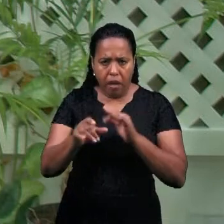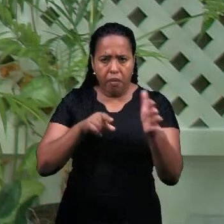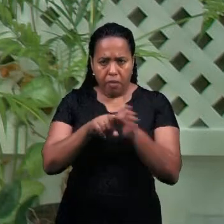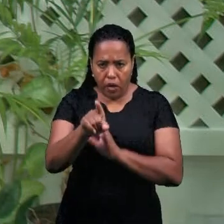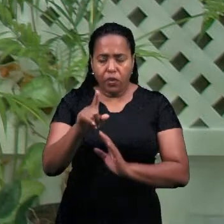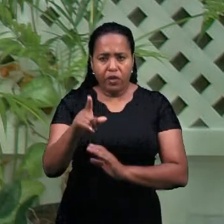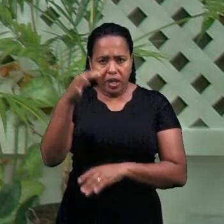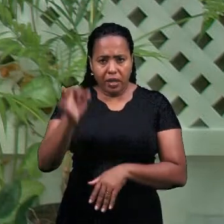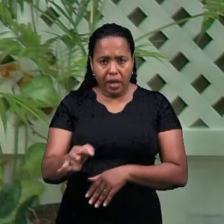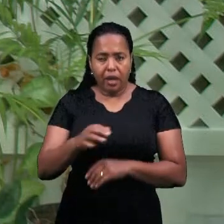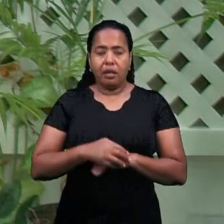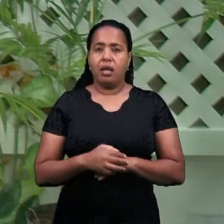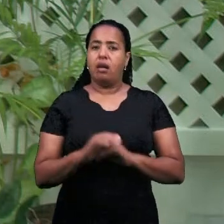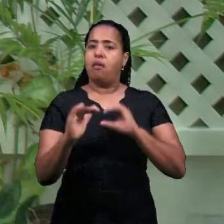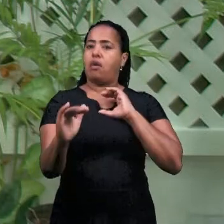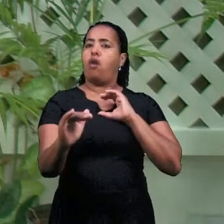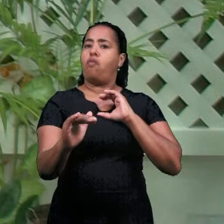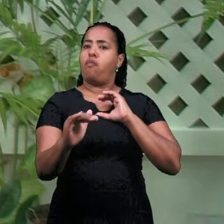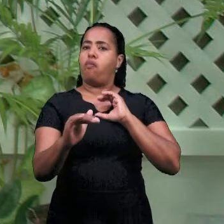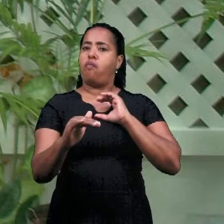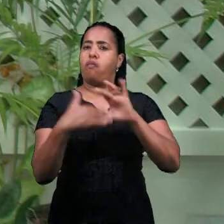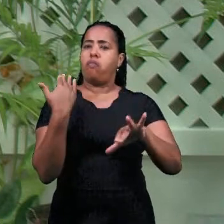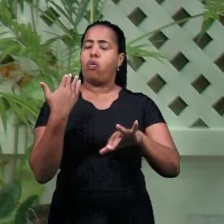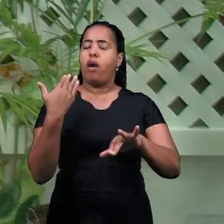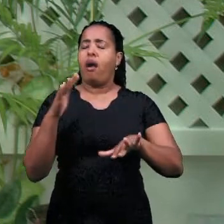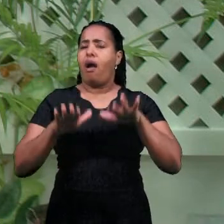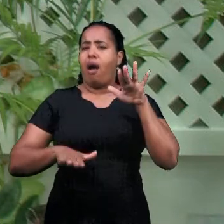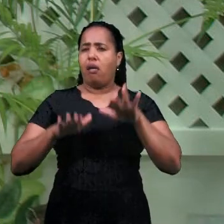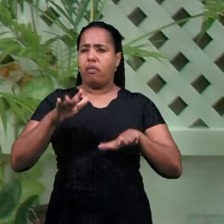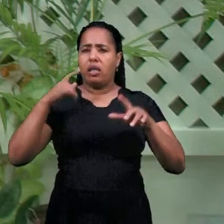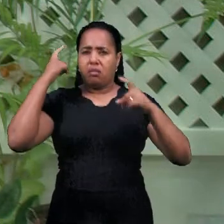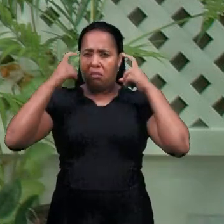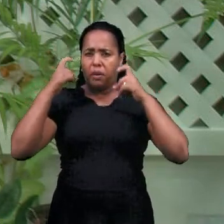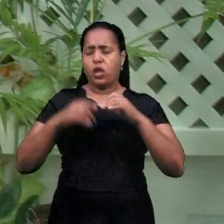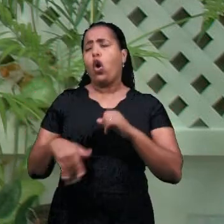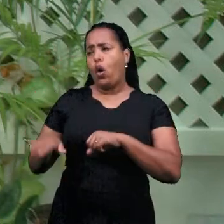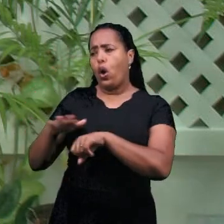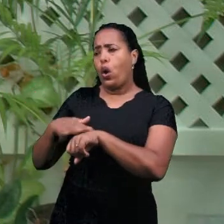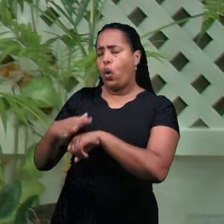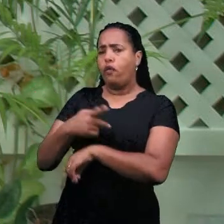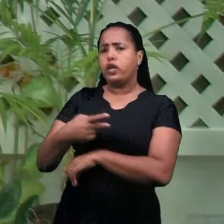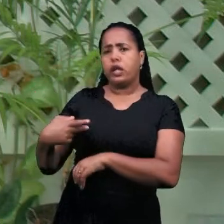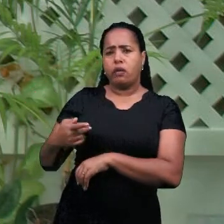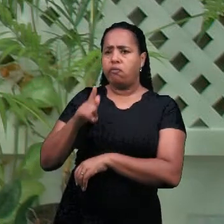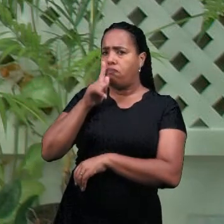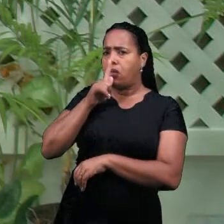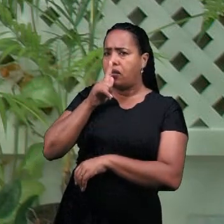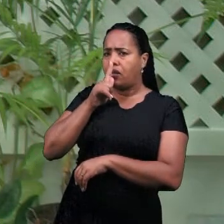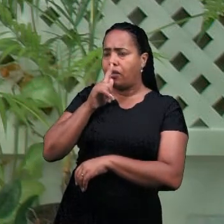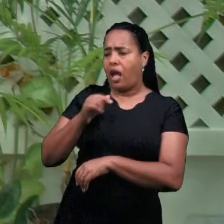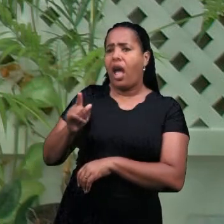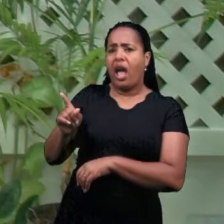donc vous faites une question correcte. Quelqu'un envoie